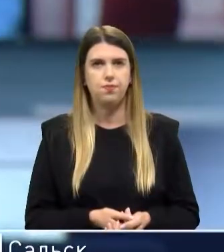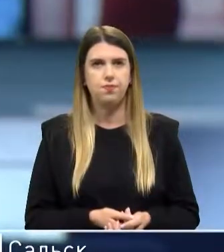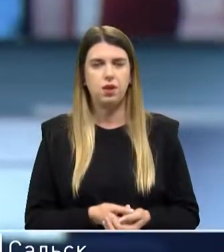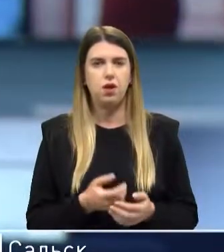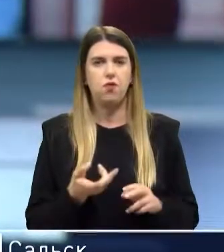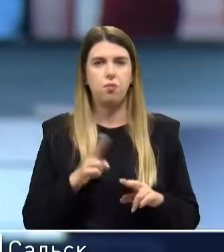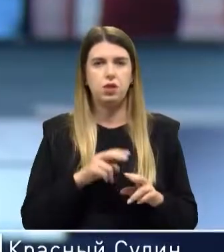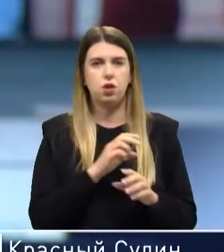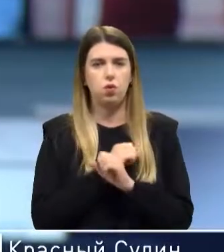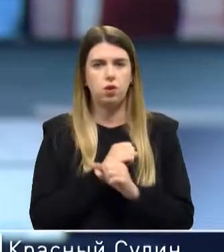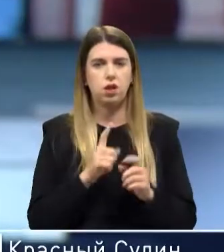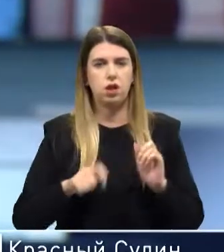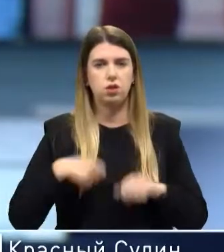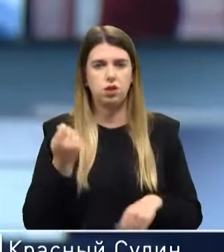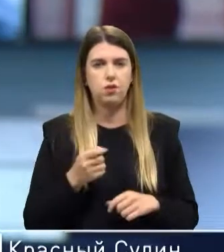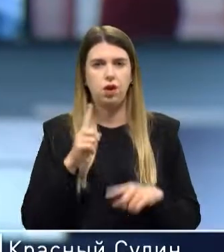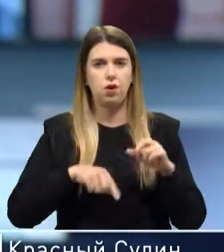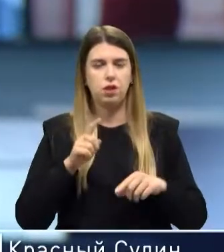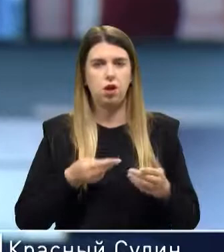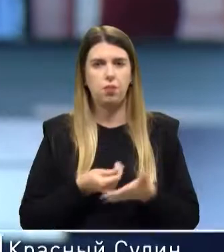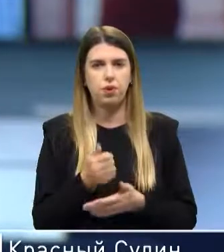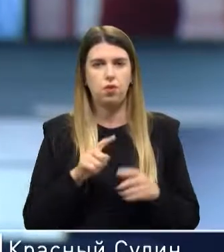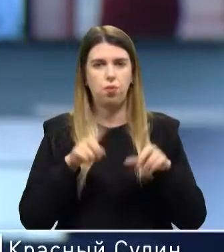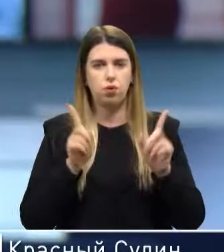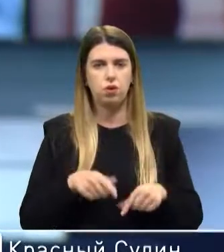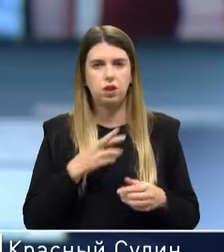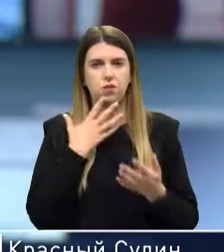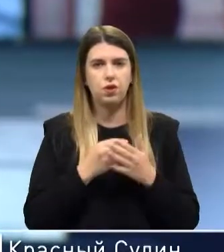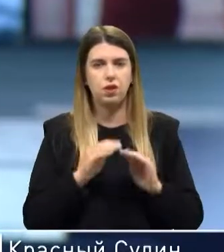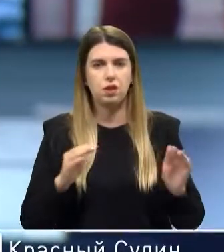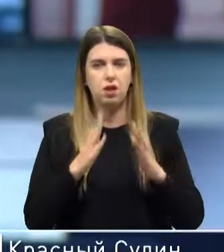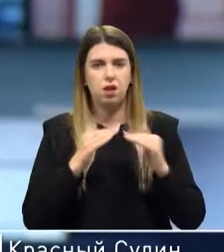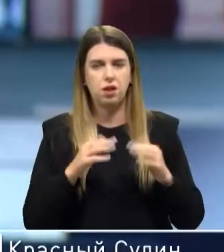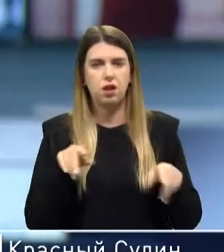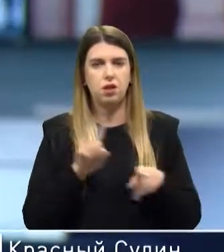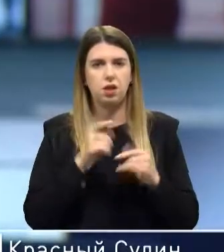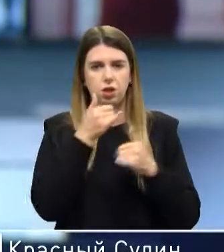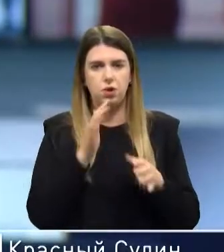Вместо отдыха – разочарование. Родители, оплатившие путевку для своих детей в лагерь, так